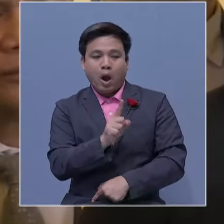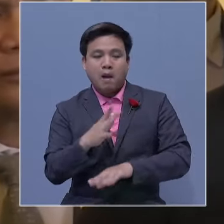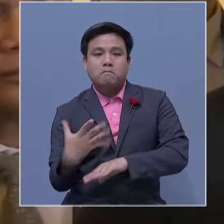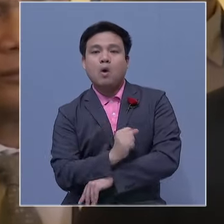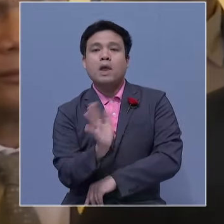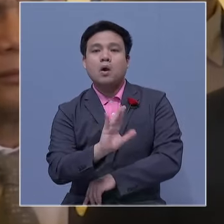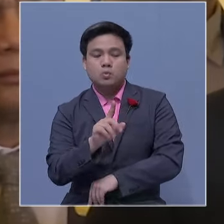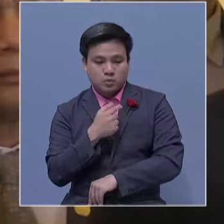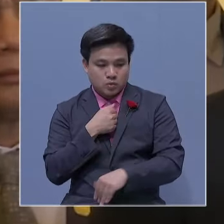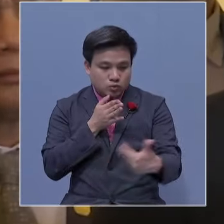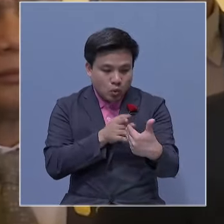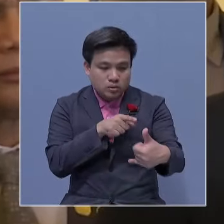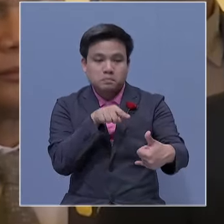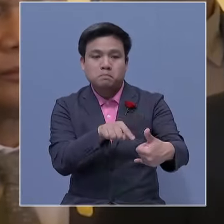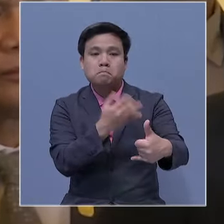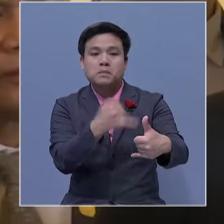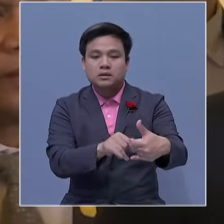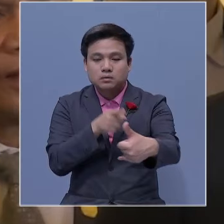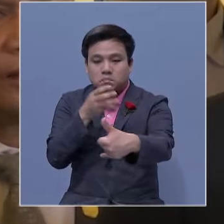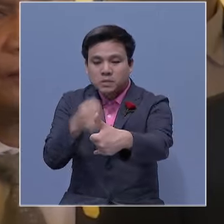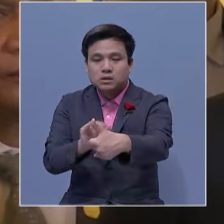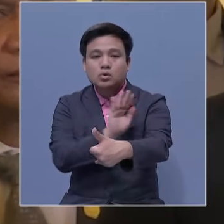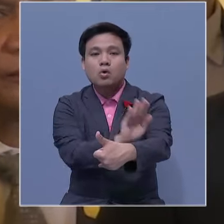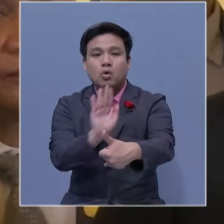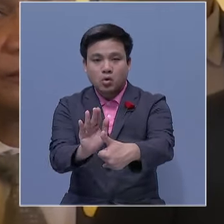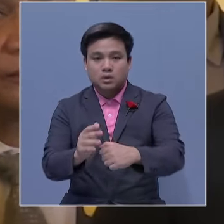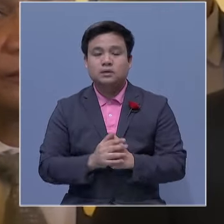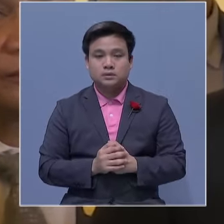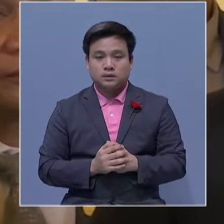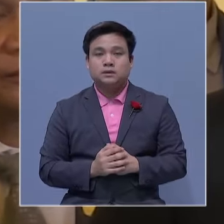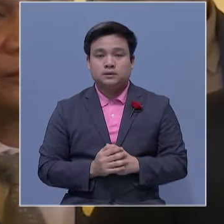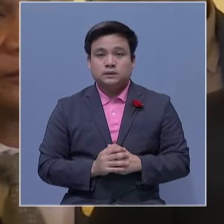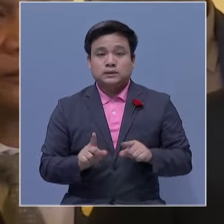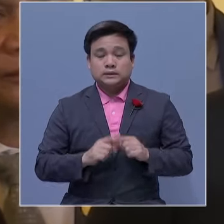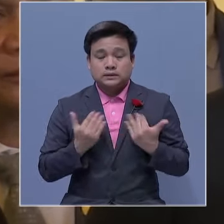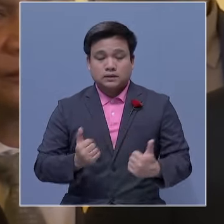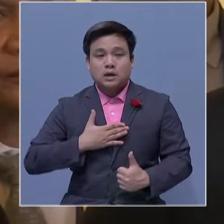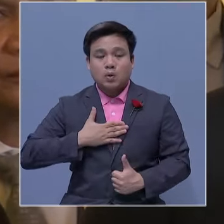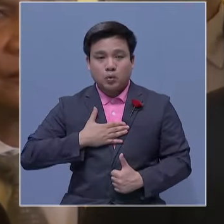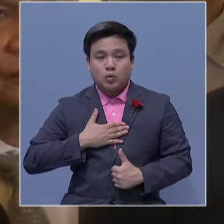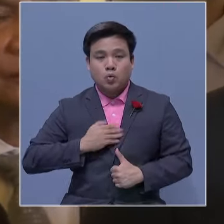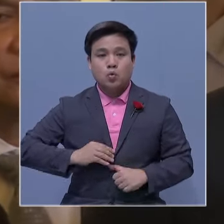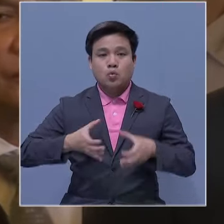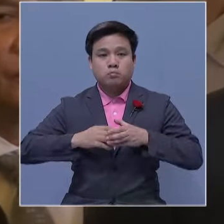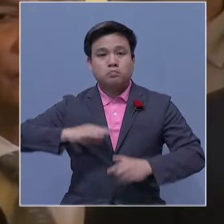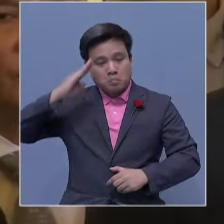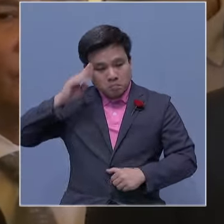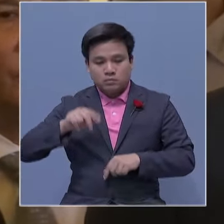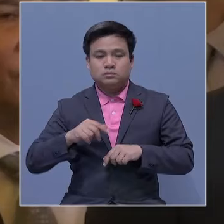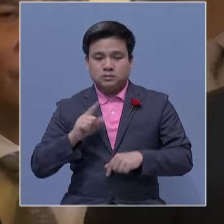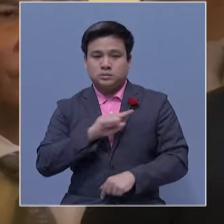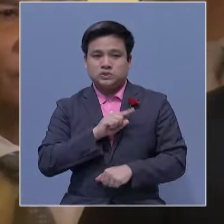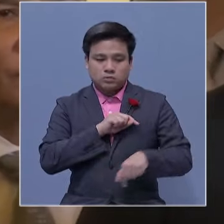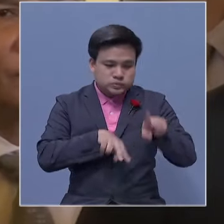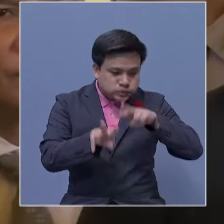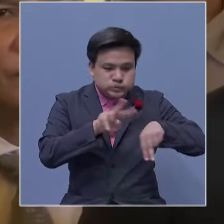สอบก็ของกองทัพก็เป็นองค์กรของกองทัพก็ทำหน้าที่ตรวจสอบไปทุกคนน่ะนะตรวจสอบฝ่ายค้านได้